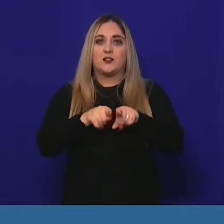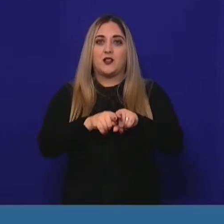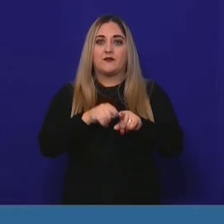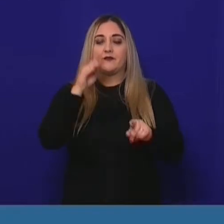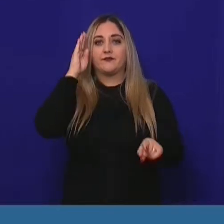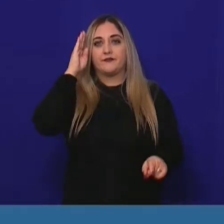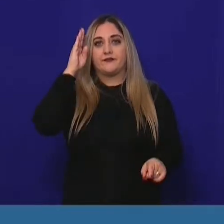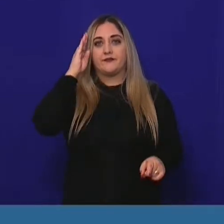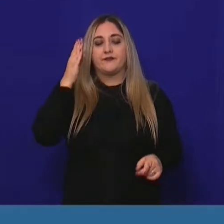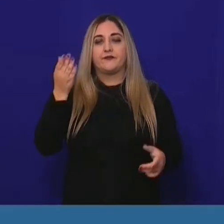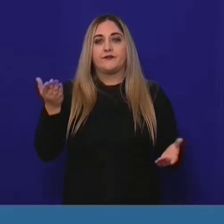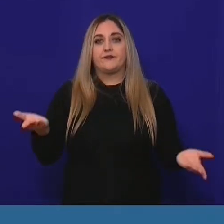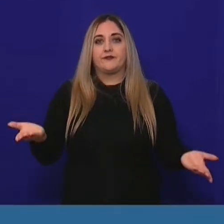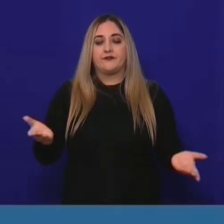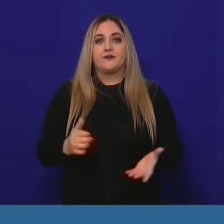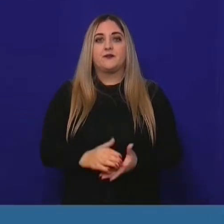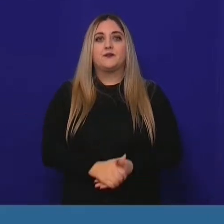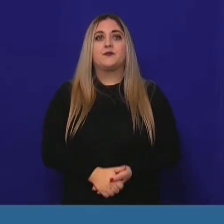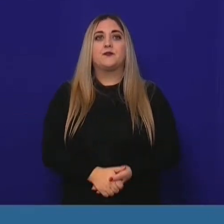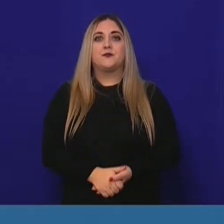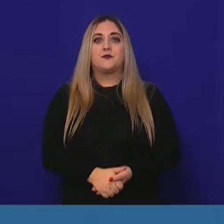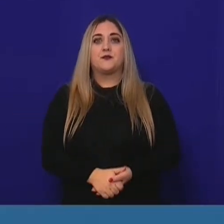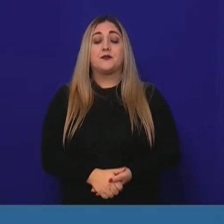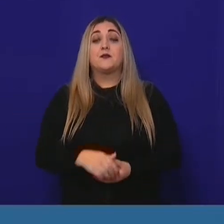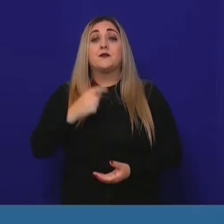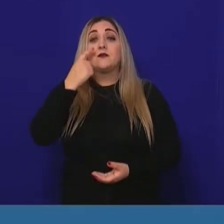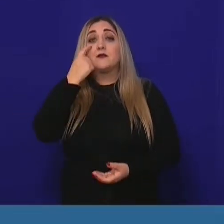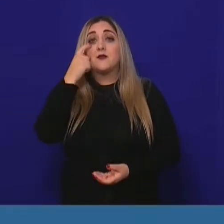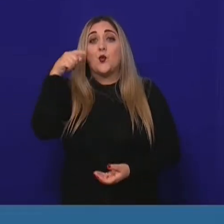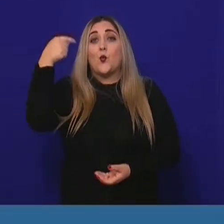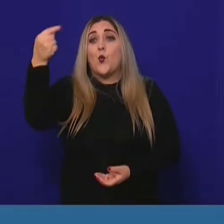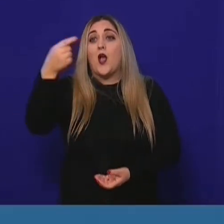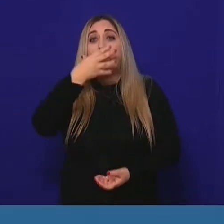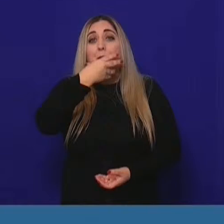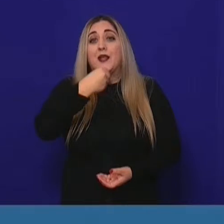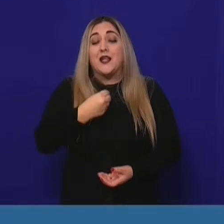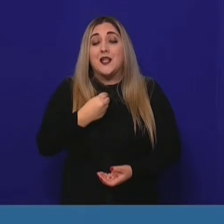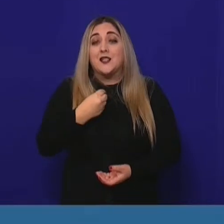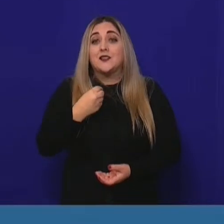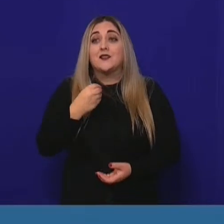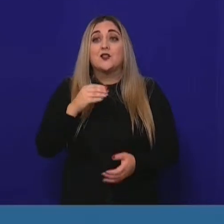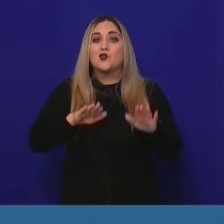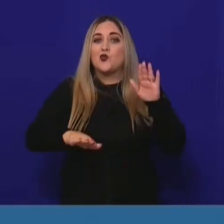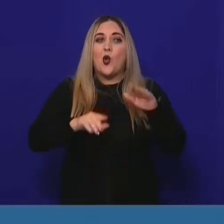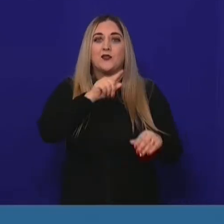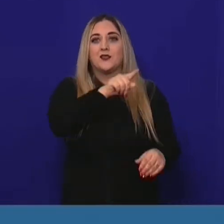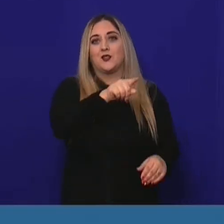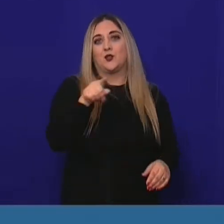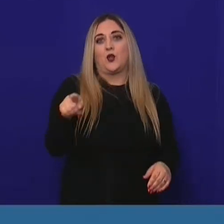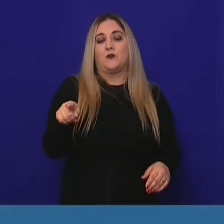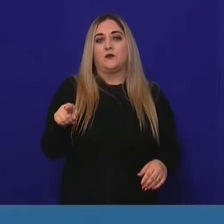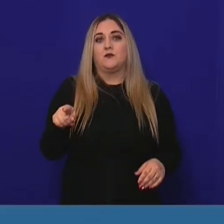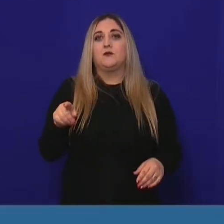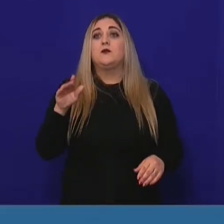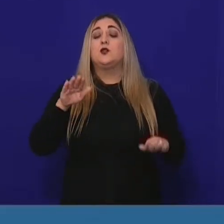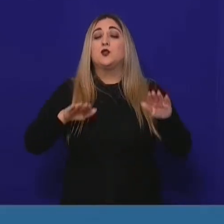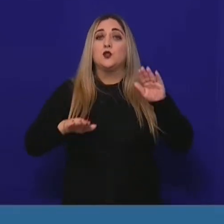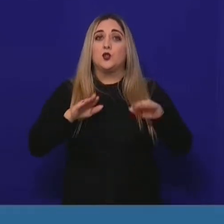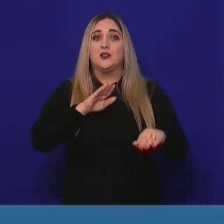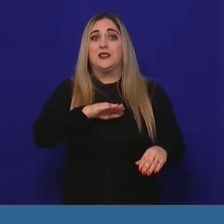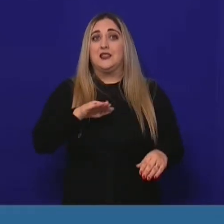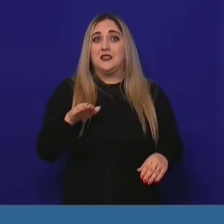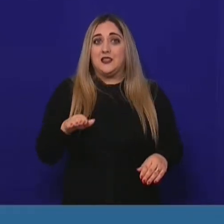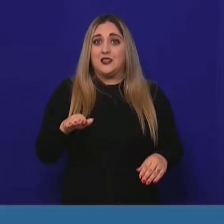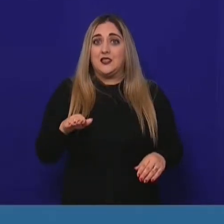lil ħaddieħor. Dan x'ħajiġri wara dan il-miliet jiddependi minnkom. Tajjeb jiddependi mill-popolazzjoni